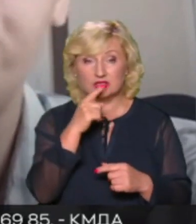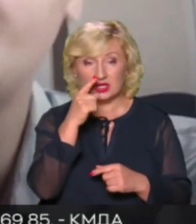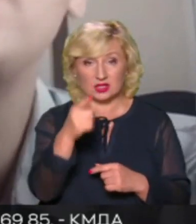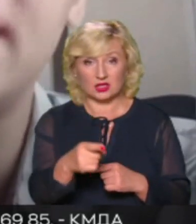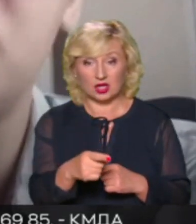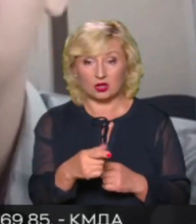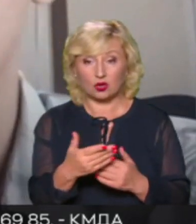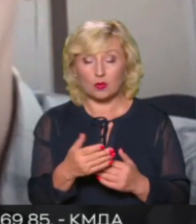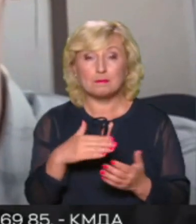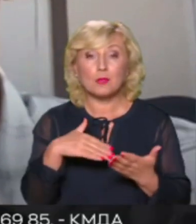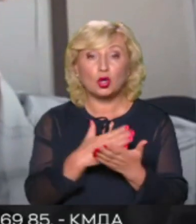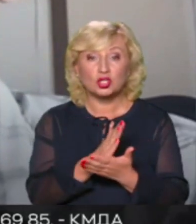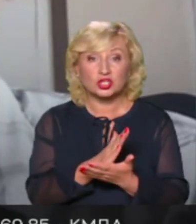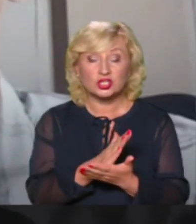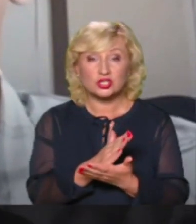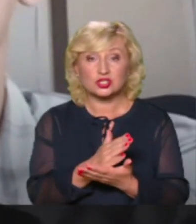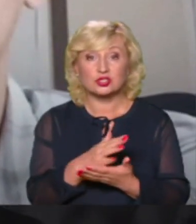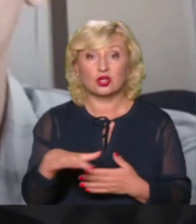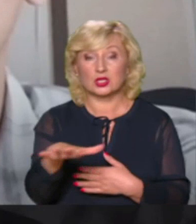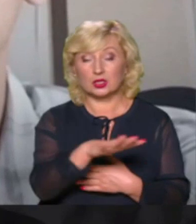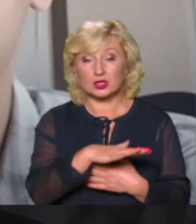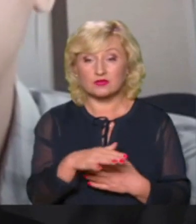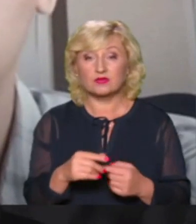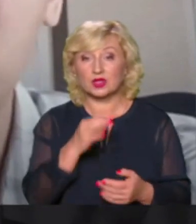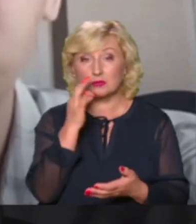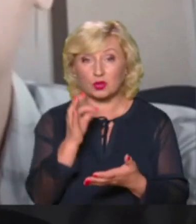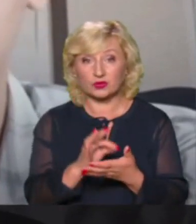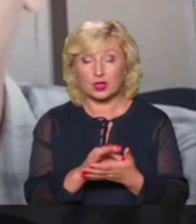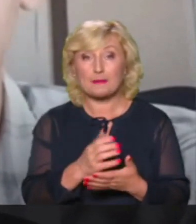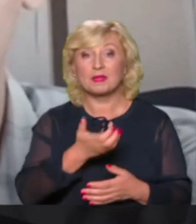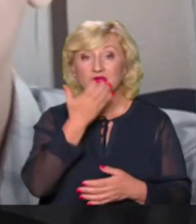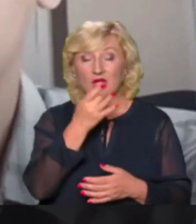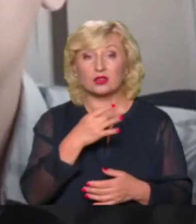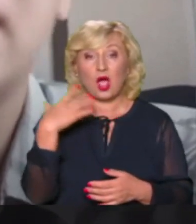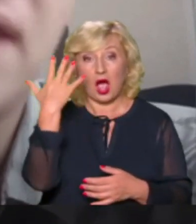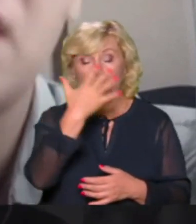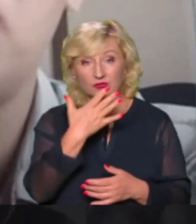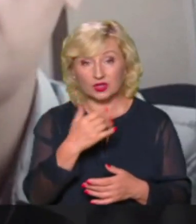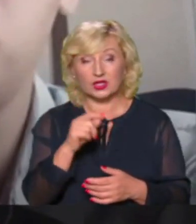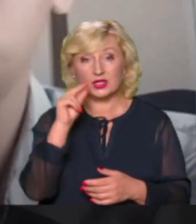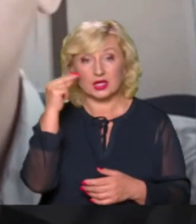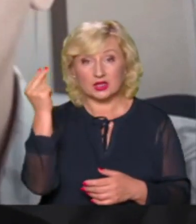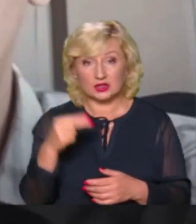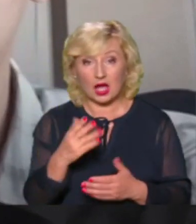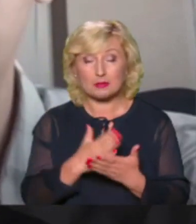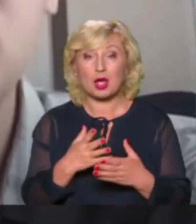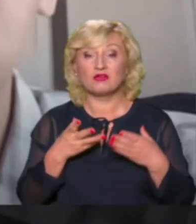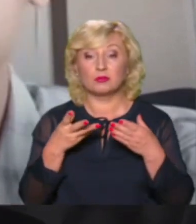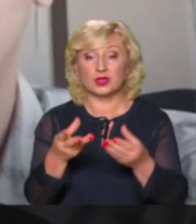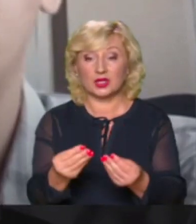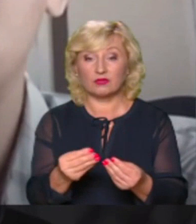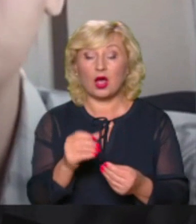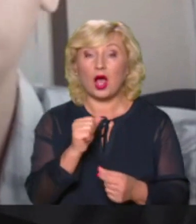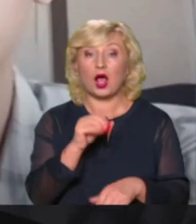хоч політично, це сфера, так мовити, відповідальності Південної Африки у БРІКС. І Китай там має впливи свої, але